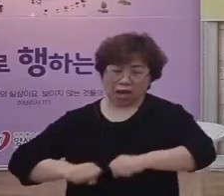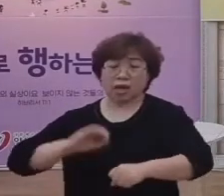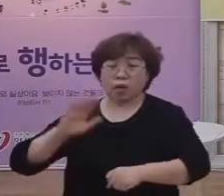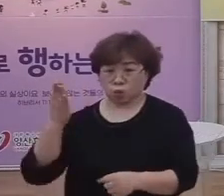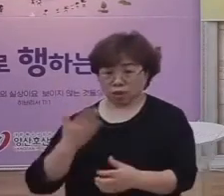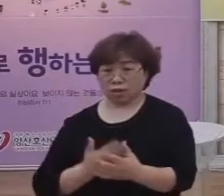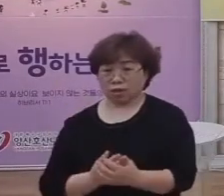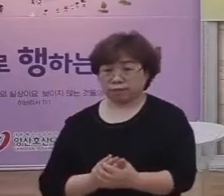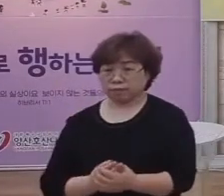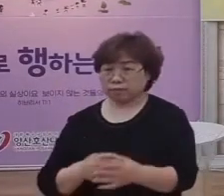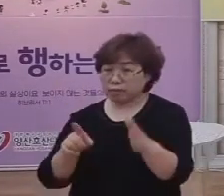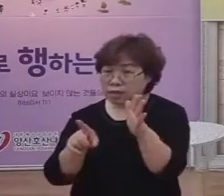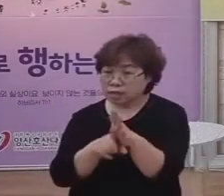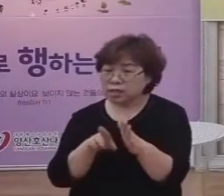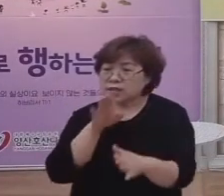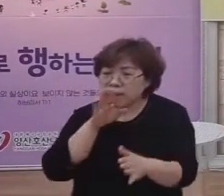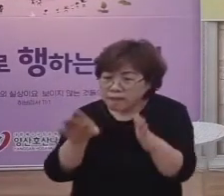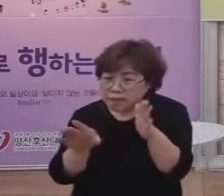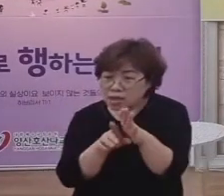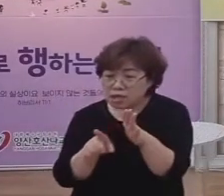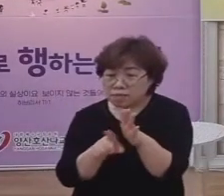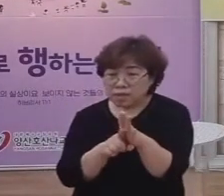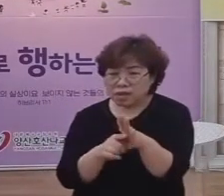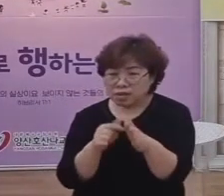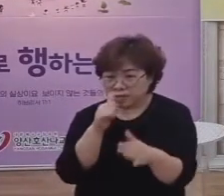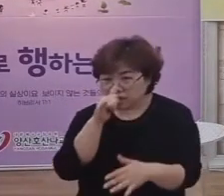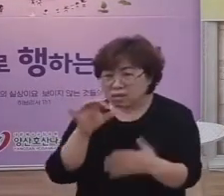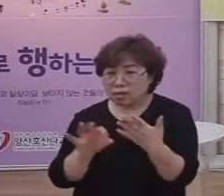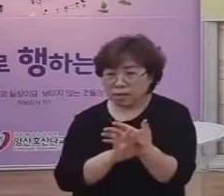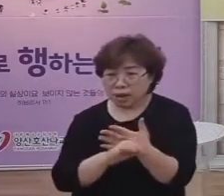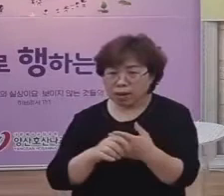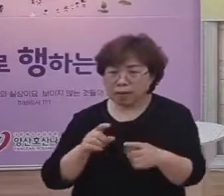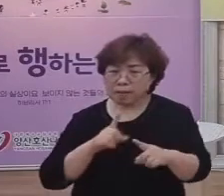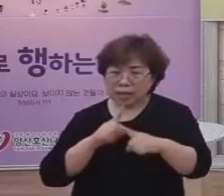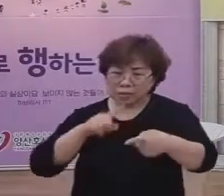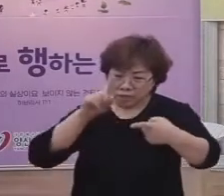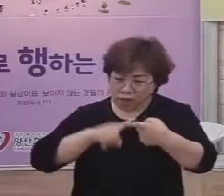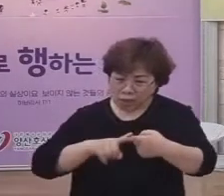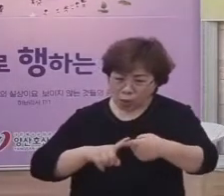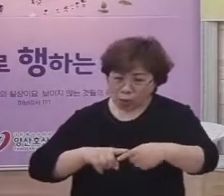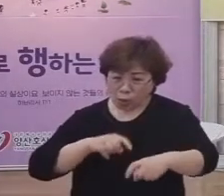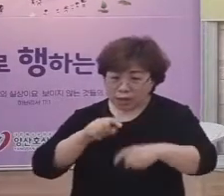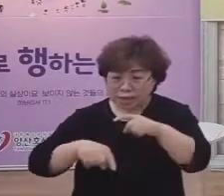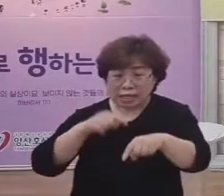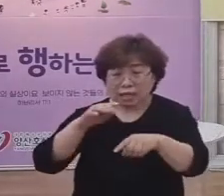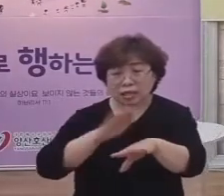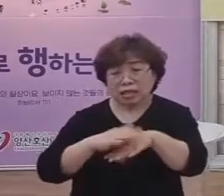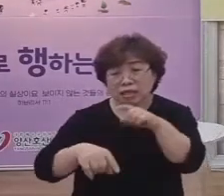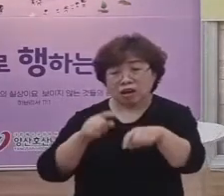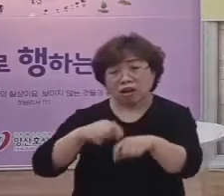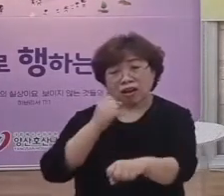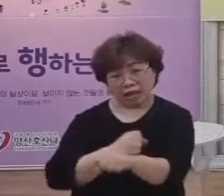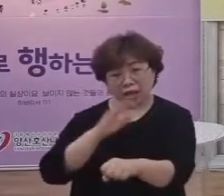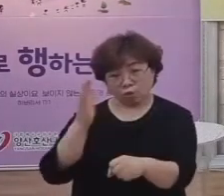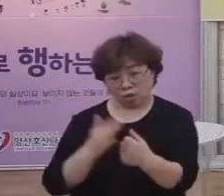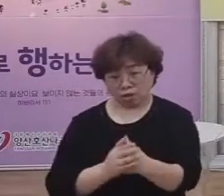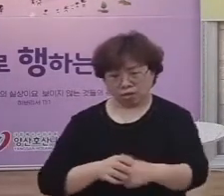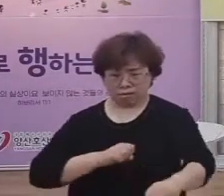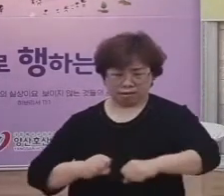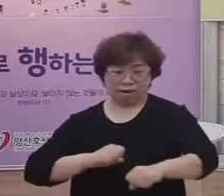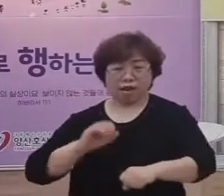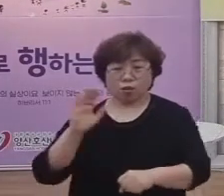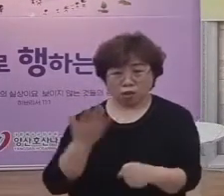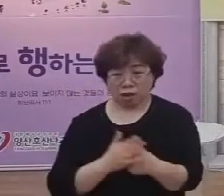있으면 믿는 거로 끝나는 게 아니라 그 말씀대로 행하고, 또 그리고 그 말씀대로 살기 위해서 행하다